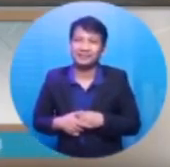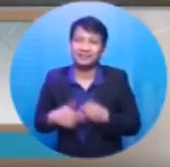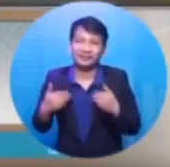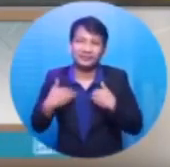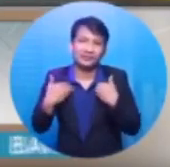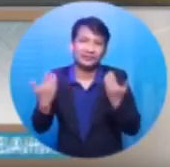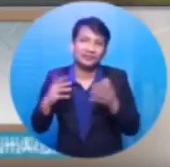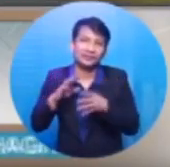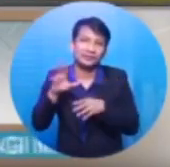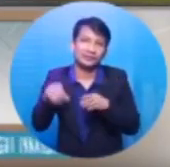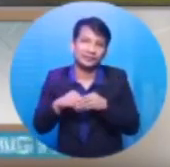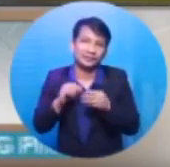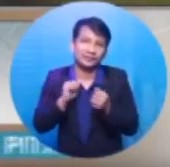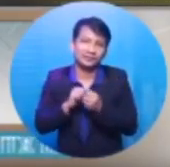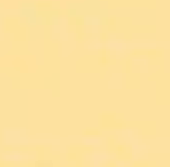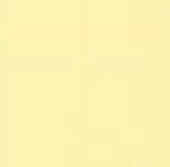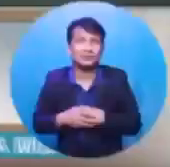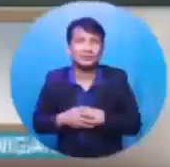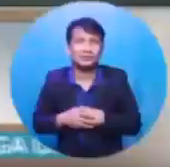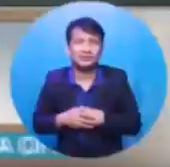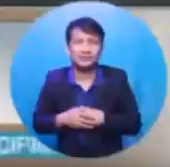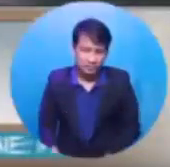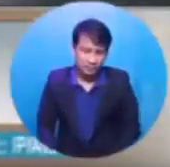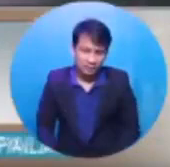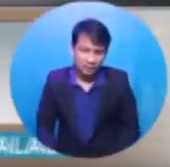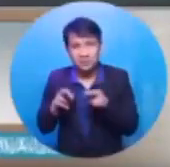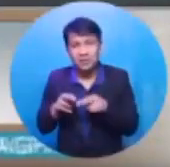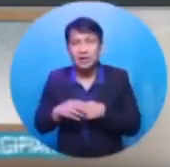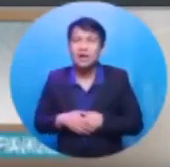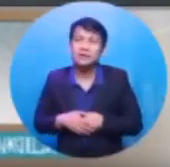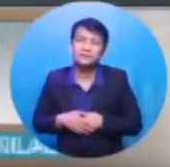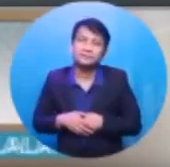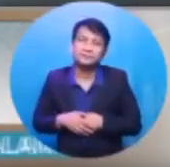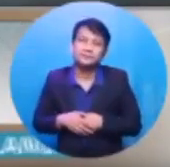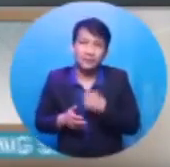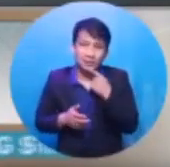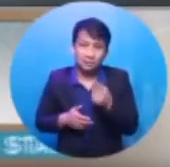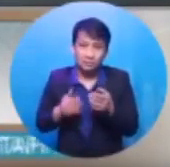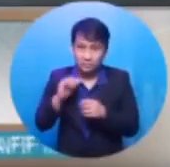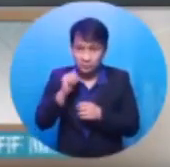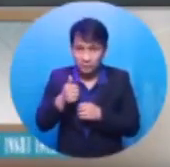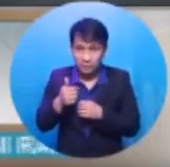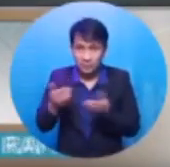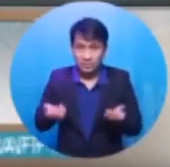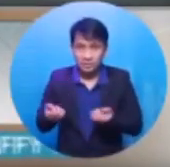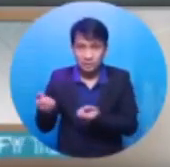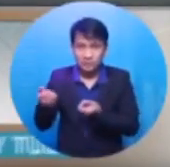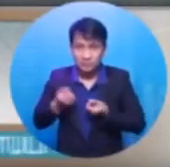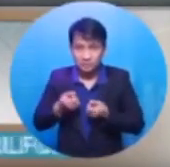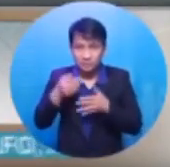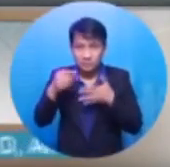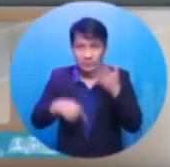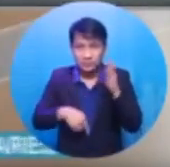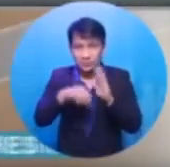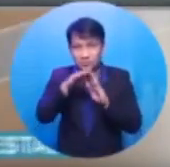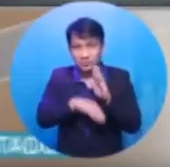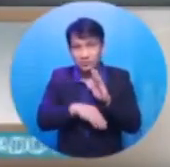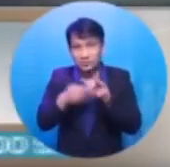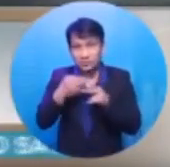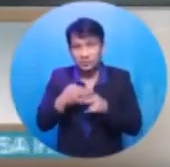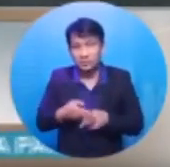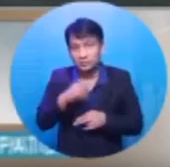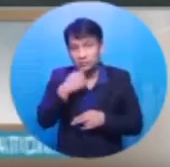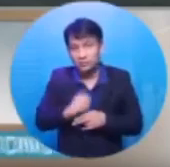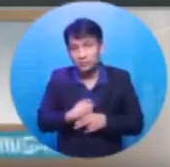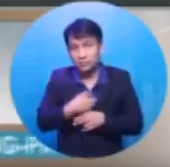edad kasama. Ah, ganito na lang. Charlie, hello, sir. Gusto ko po by tomorrow, isabit niyo po sa akin ang pangalan ng mga matatanda na involved sa riot